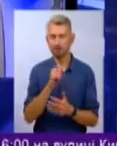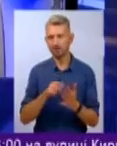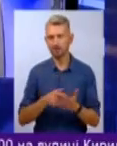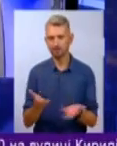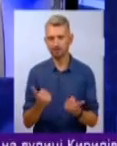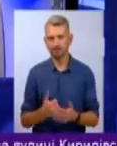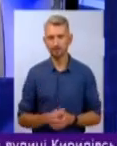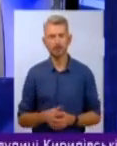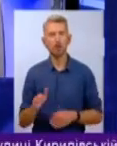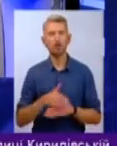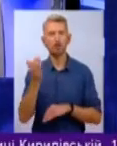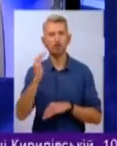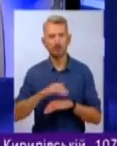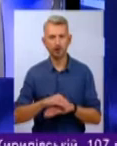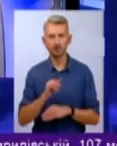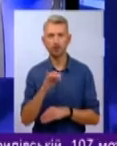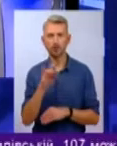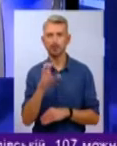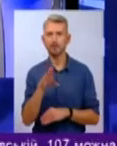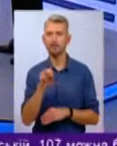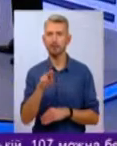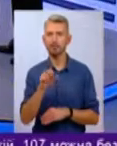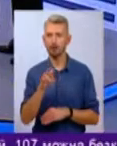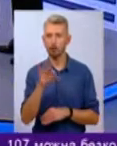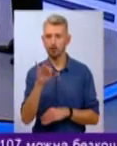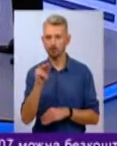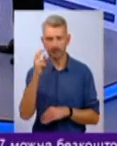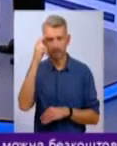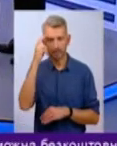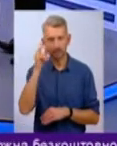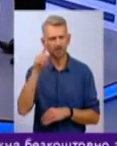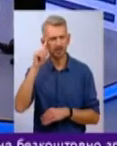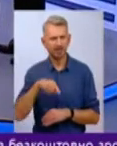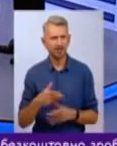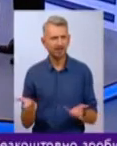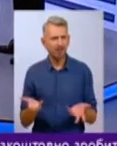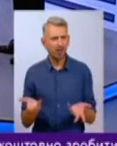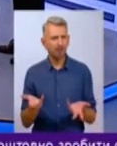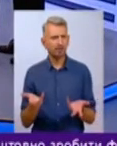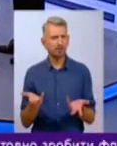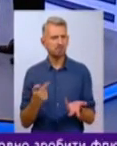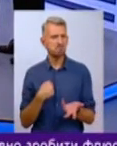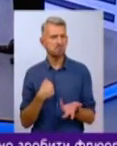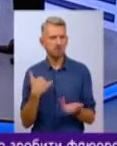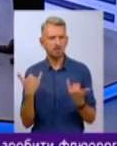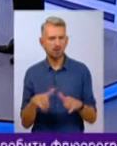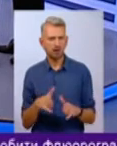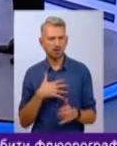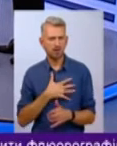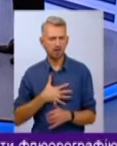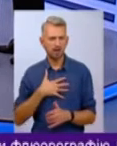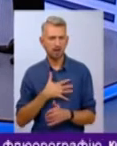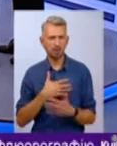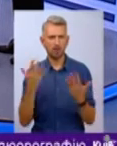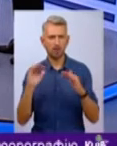запитання. Добрий вечір, Ігор Степанович, Київ. Ви знаєте, якось мене вразив неприємний